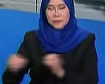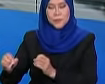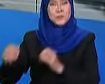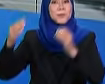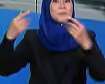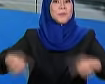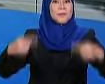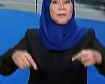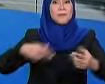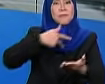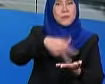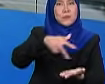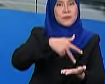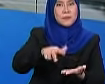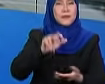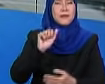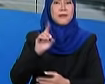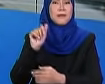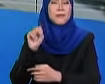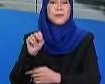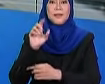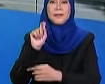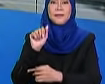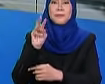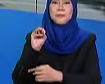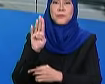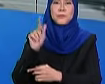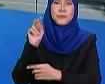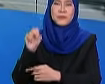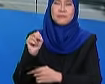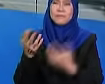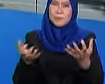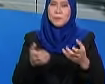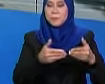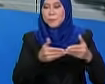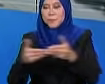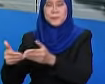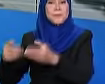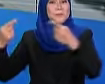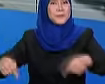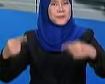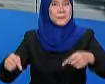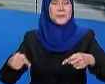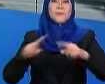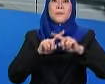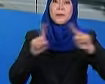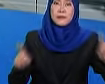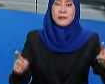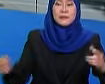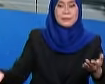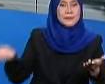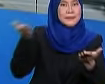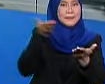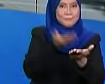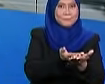pertandingan bola sepak bola aduh Tambunan berhasrat meneruskan pertandingan tersebut bagaimanapun pertandingan itu di cadang